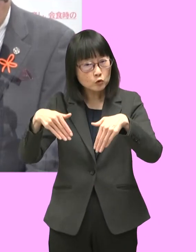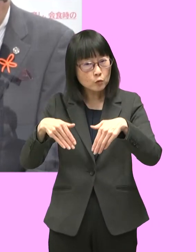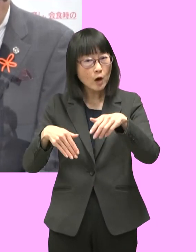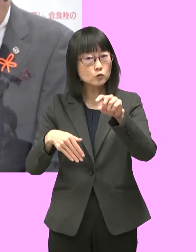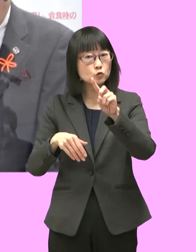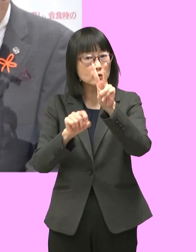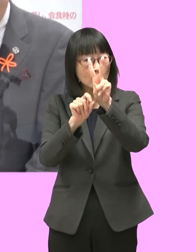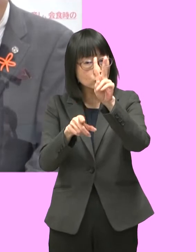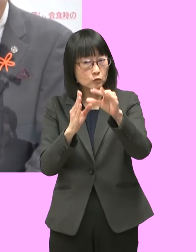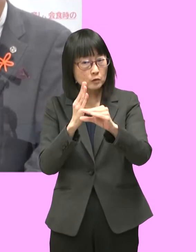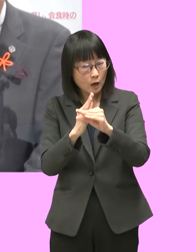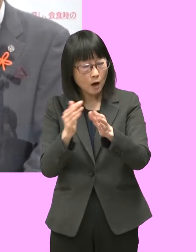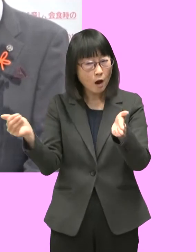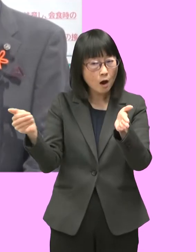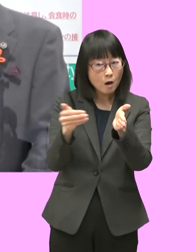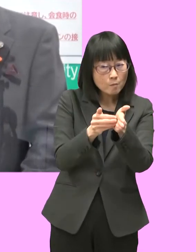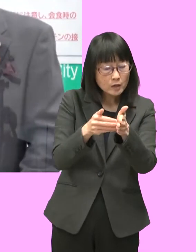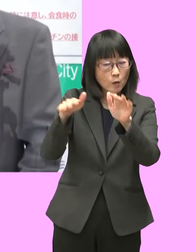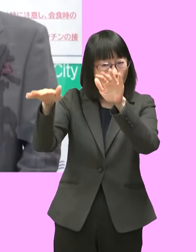商品でいずれも、